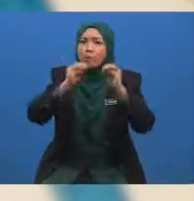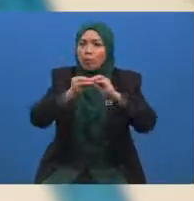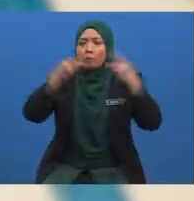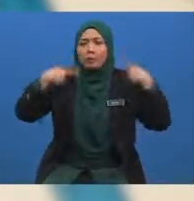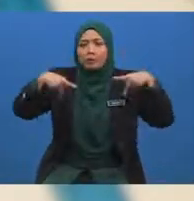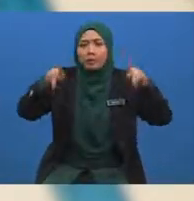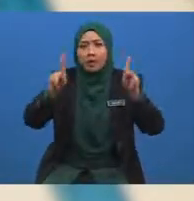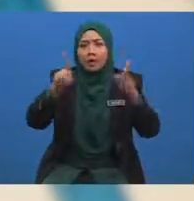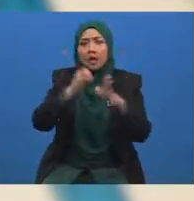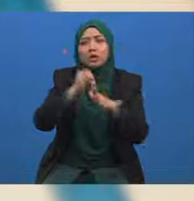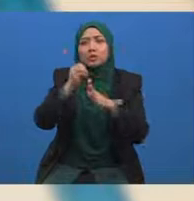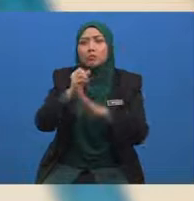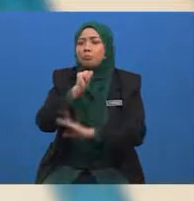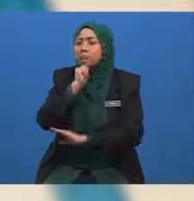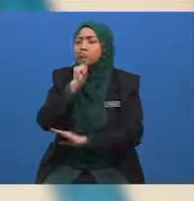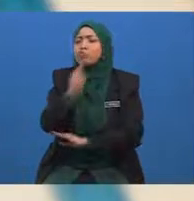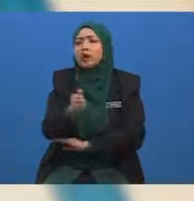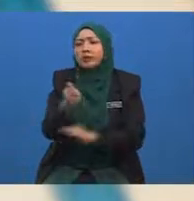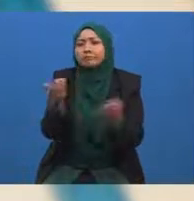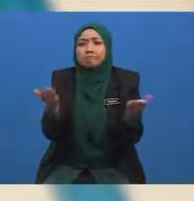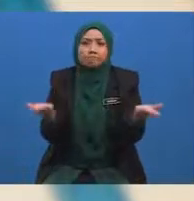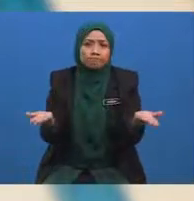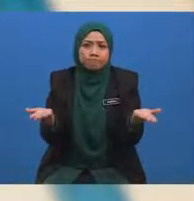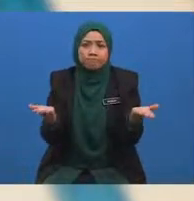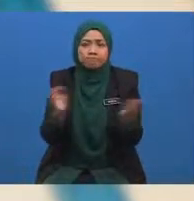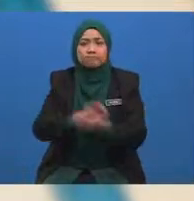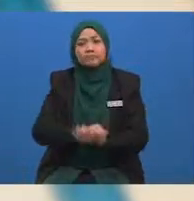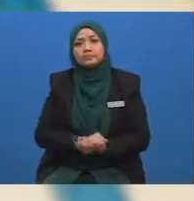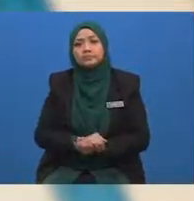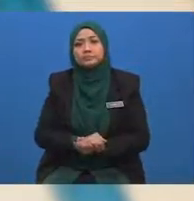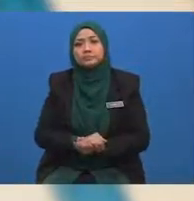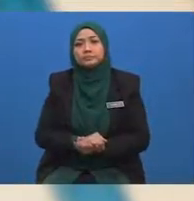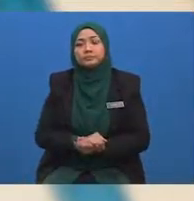39 nombor perdana atau bukan.